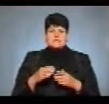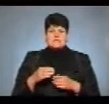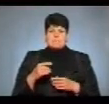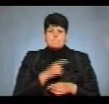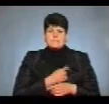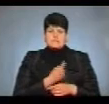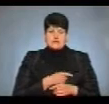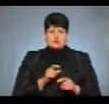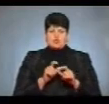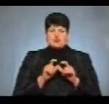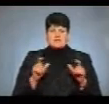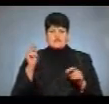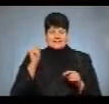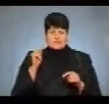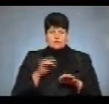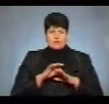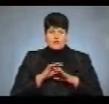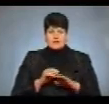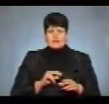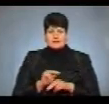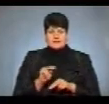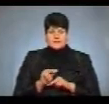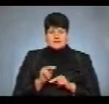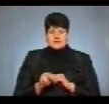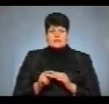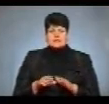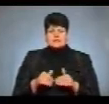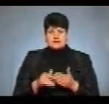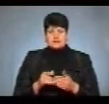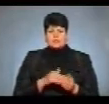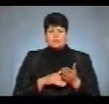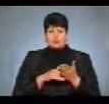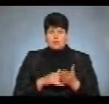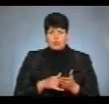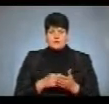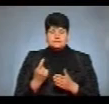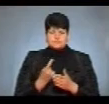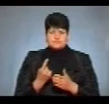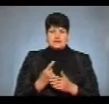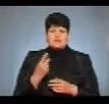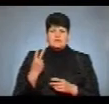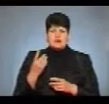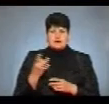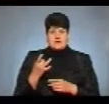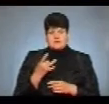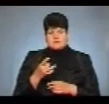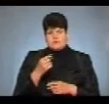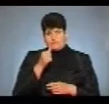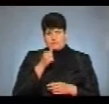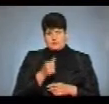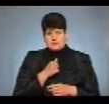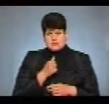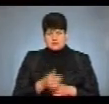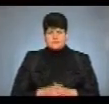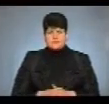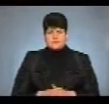університету проводять тренінги з надання домедичної допомоги 2 рази в місяць з 2014 року, повідомив студент факультету медицини